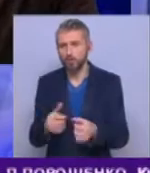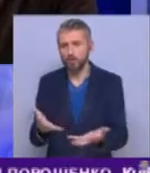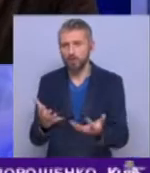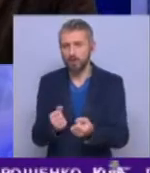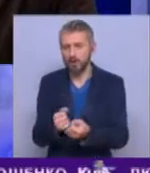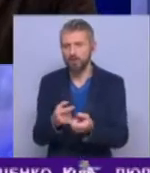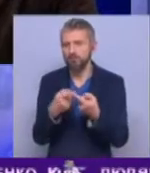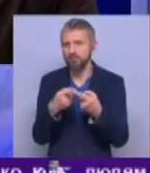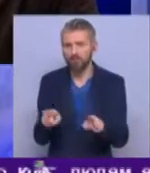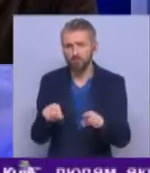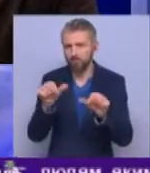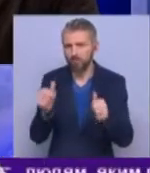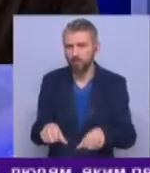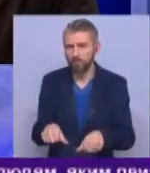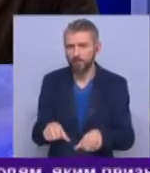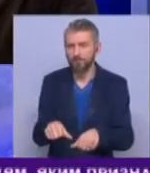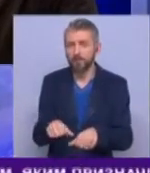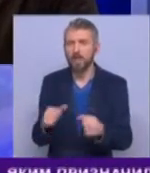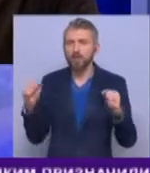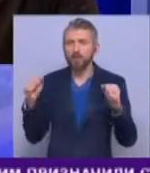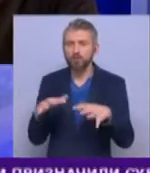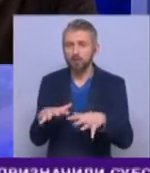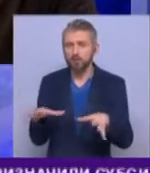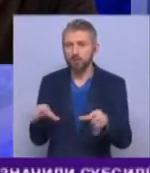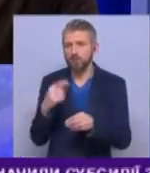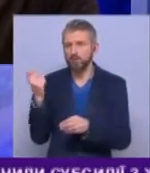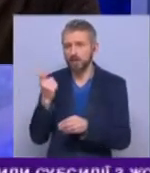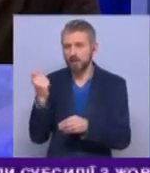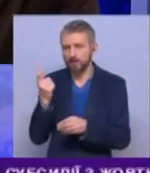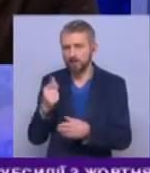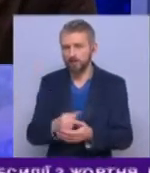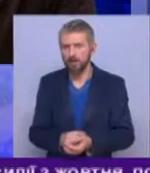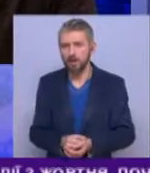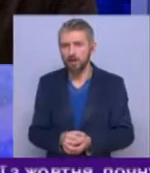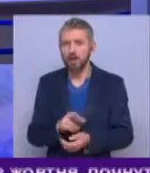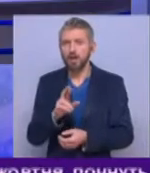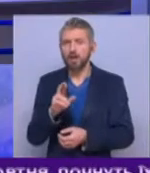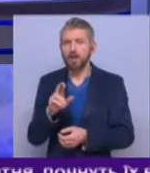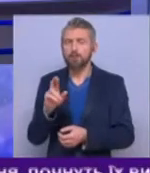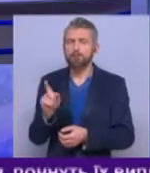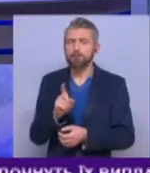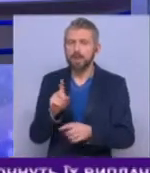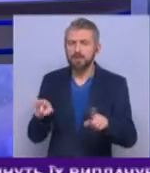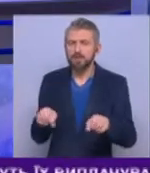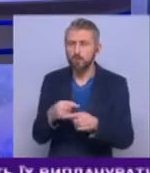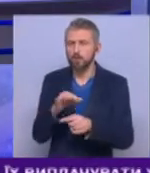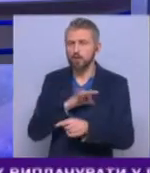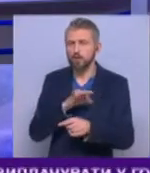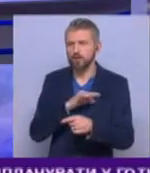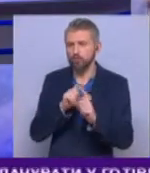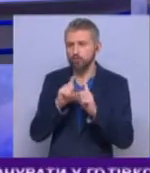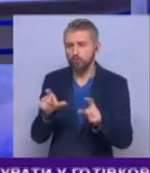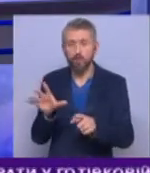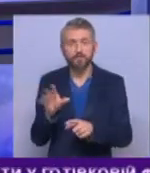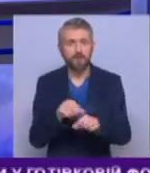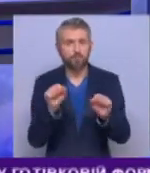прийняти в альтернативній формі зборами вирішивши питання з бурульками, з територією і поставити шлагбаум. Так. Все